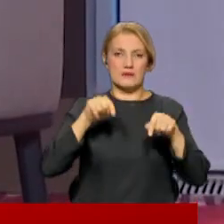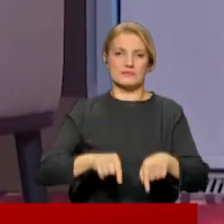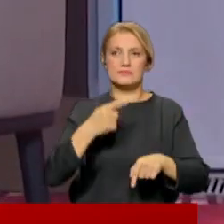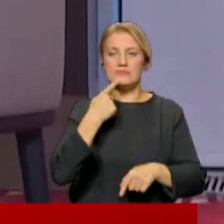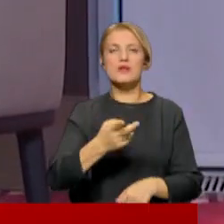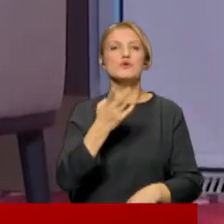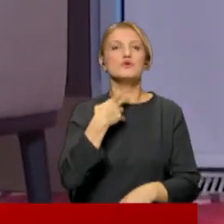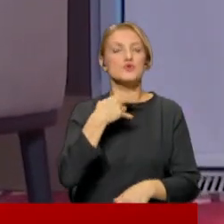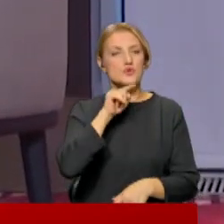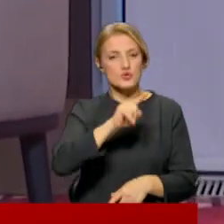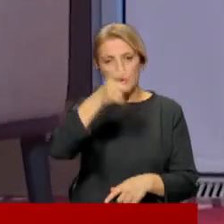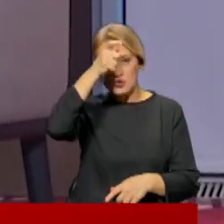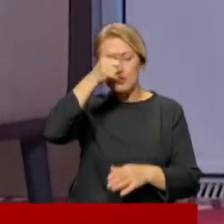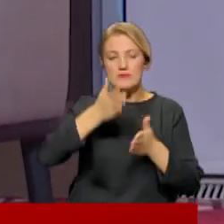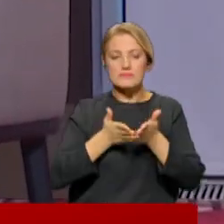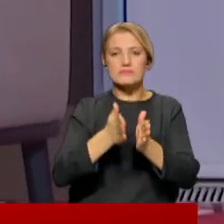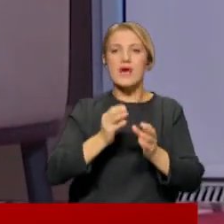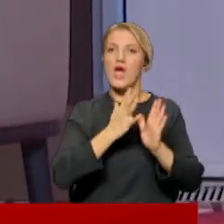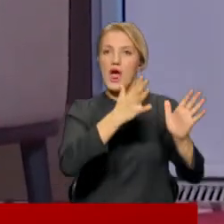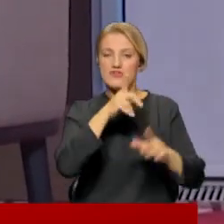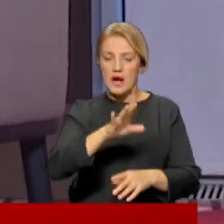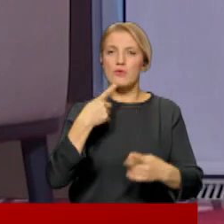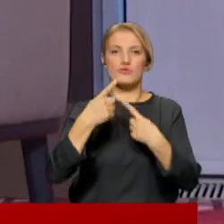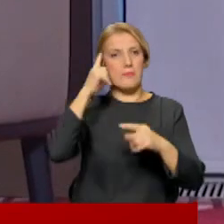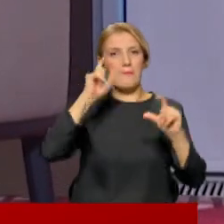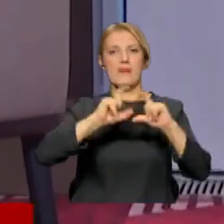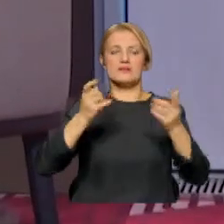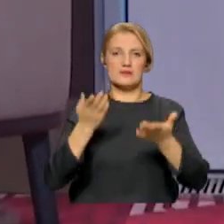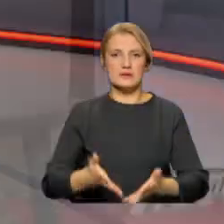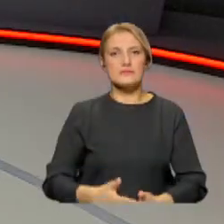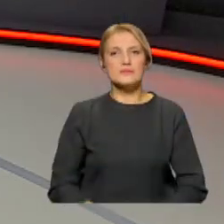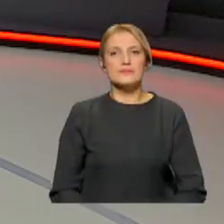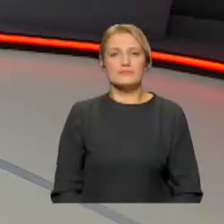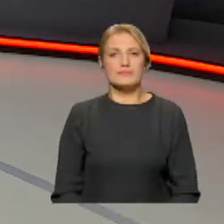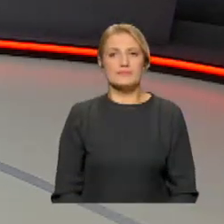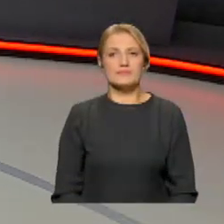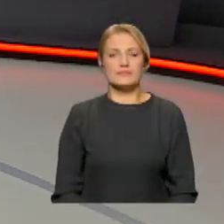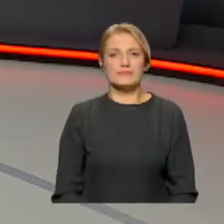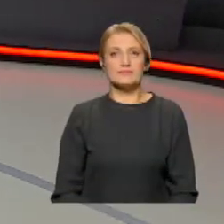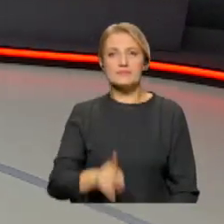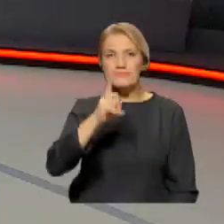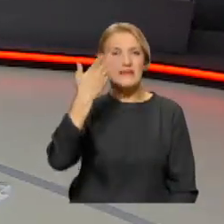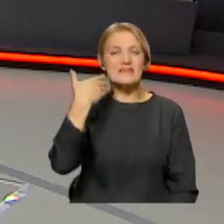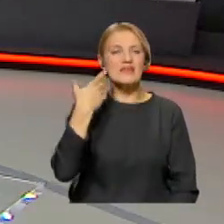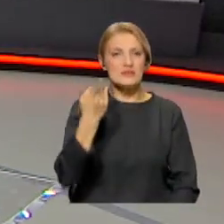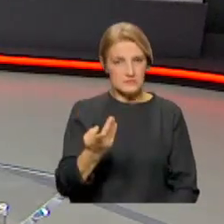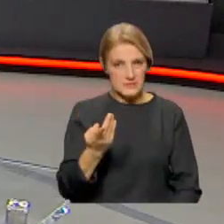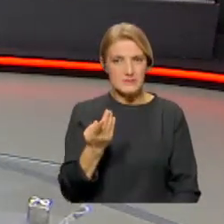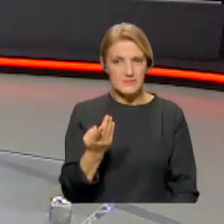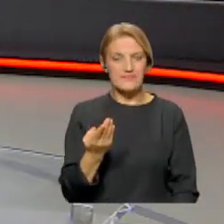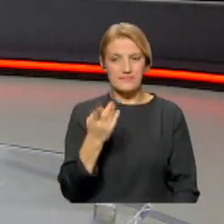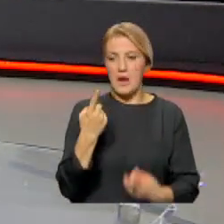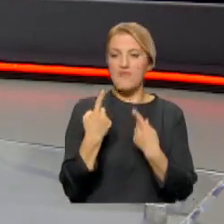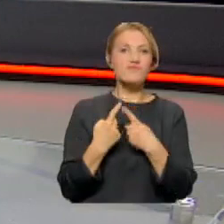kullandı Rus tarafının Türk limanlarından ihracı da konuşulan başlık tıbbi izleyicimiz in